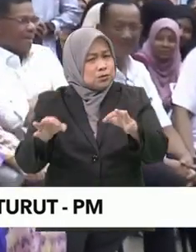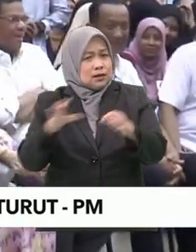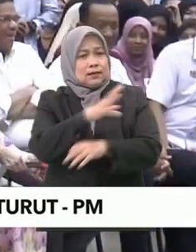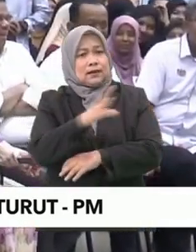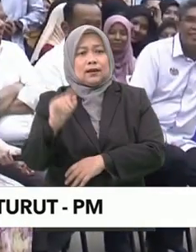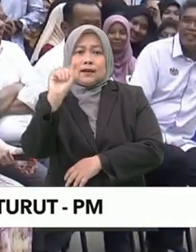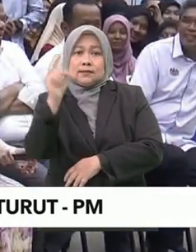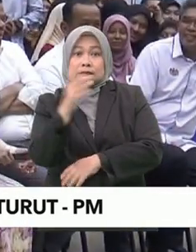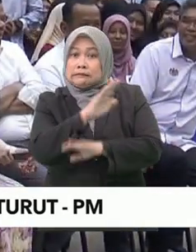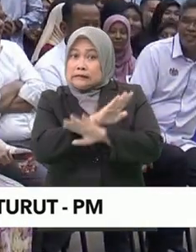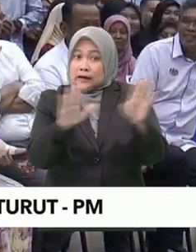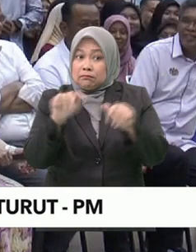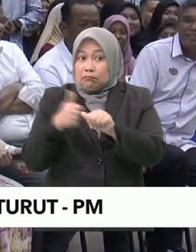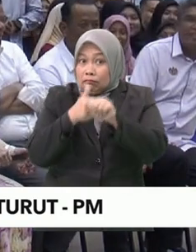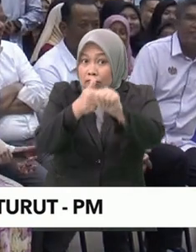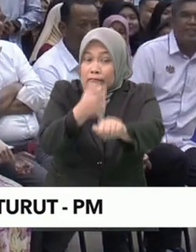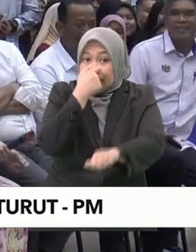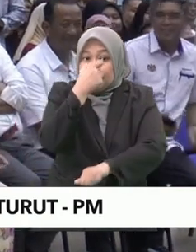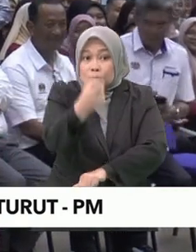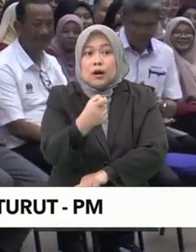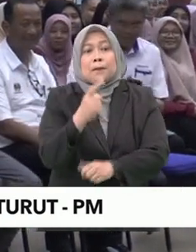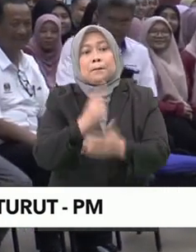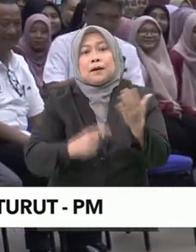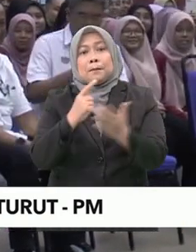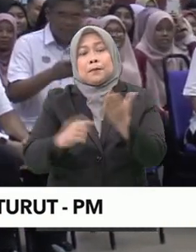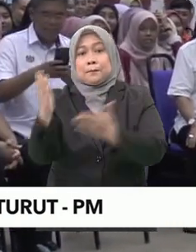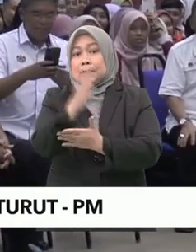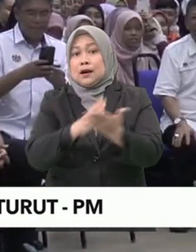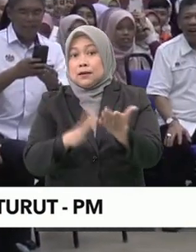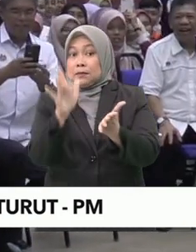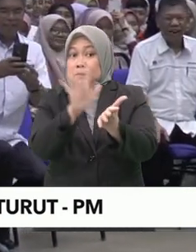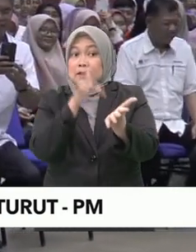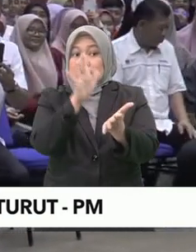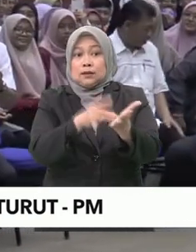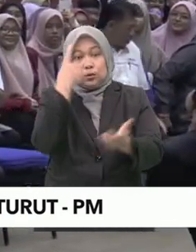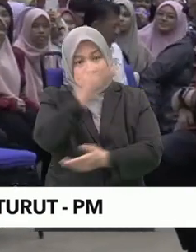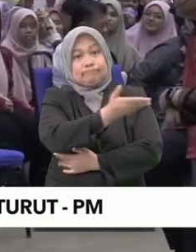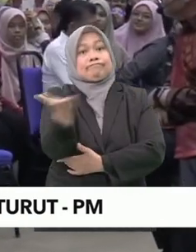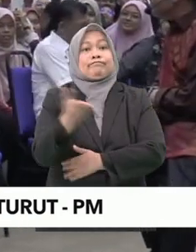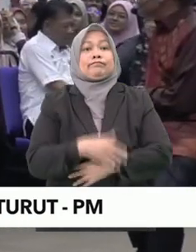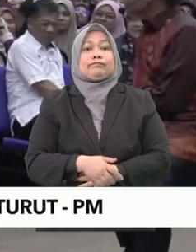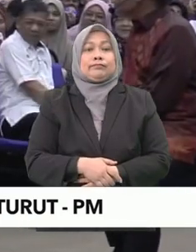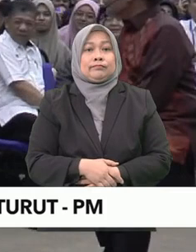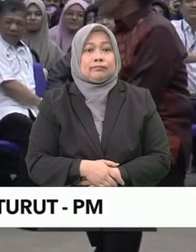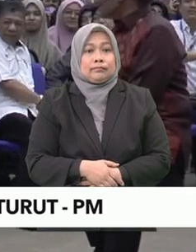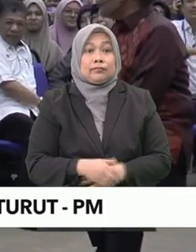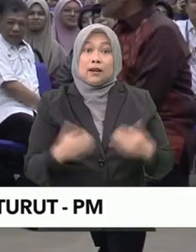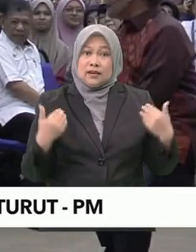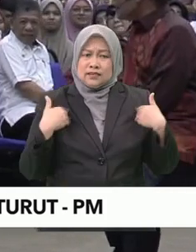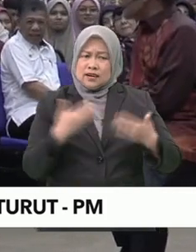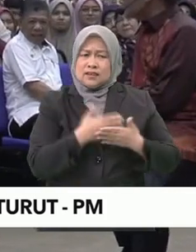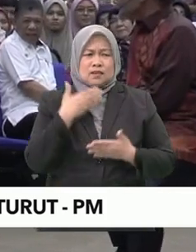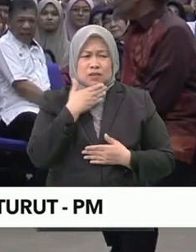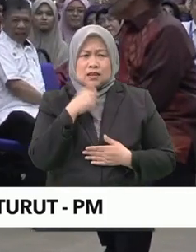tidak hanya menjadi pak turut kepada mana-mana pihak yang ingin mengambil kesempatan ke atas mereka. Ada anak muda